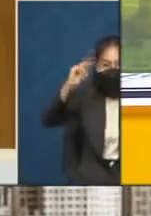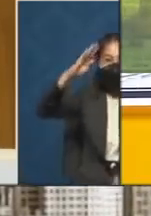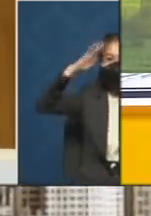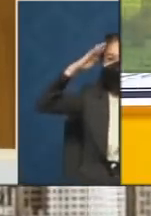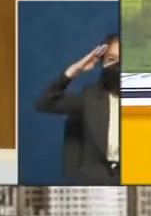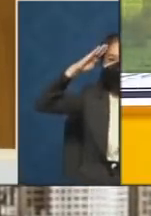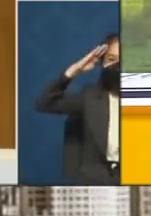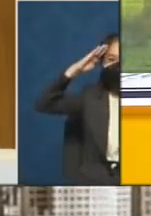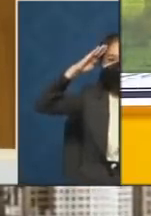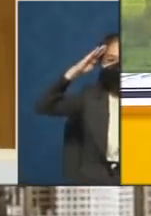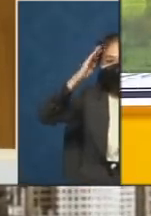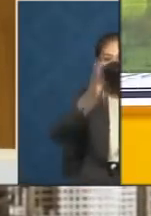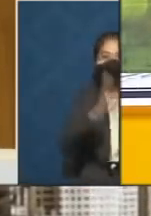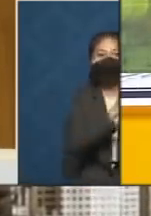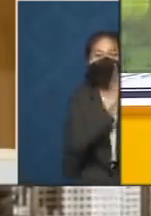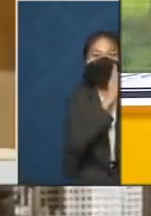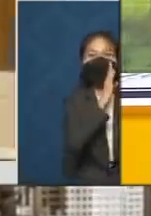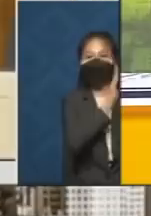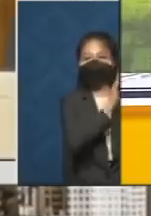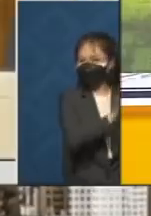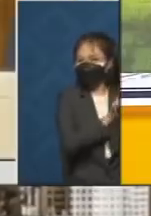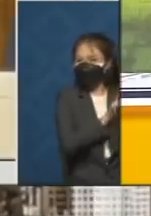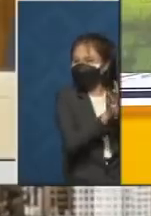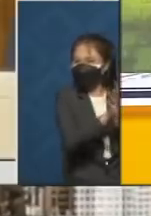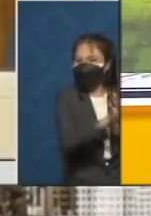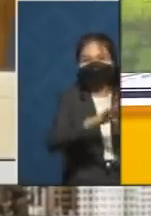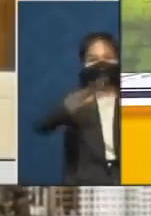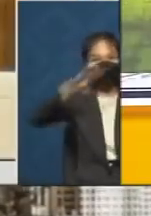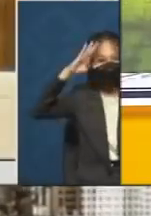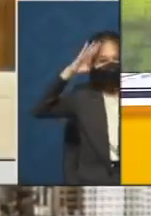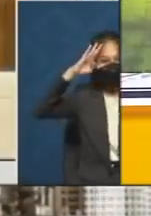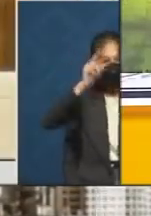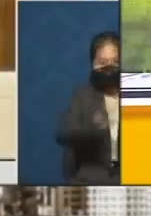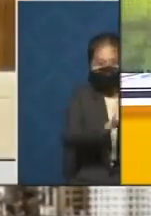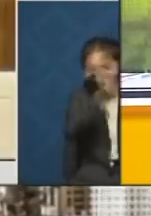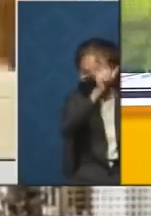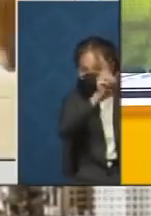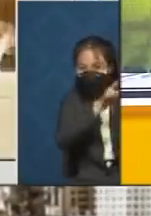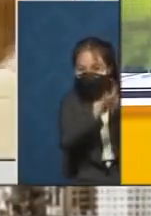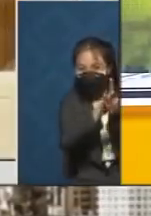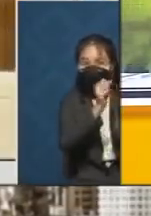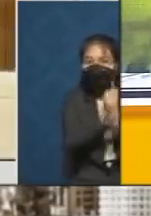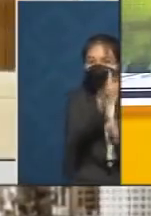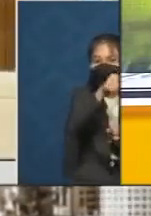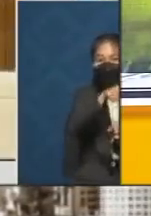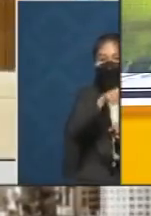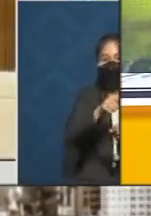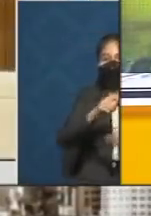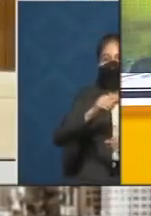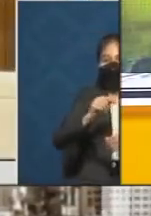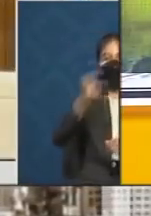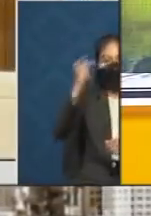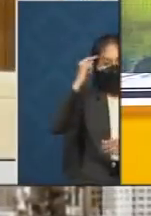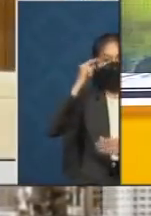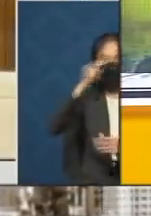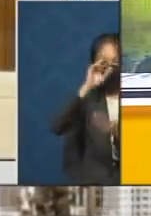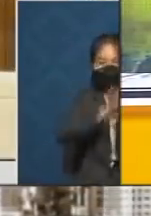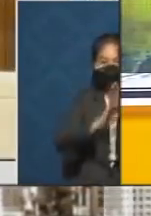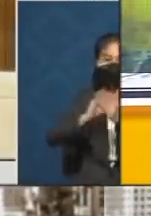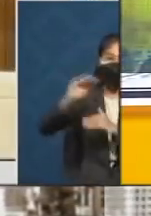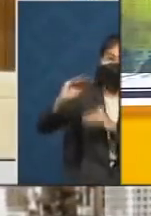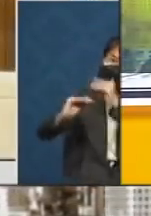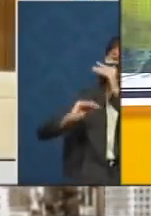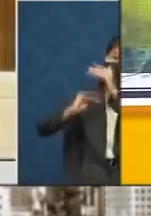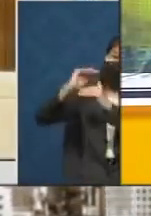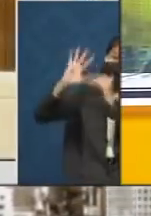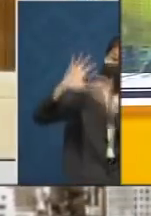าย ค่ะ นะฮะออกกฎหมายนิรโทษกรรมสุดซอยกลางดึกประชาชนออกมาชุมนุมถูกอาวุธสงครามฆ่า